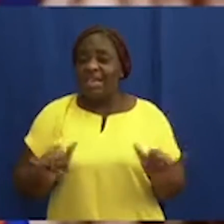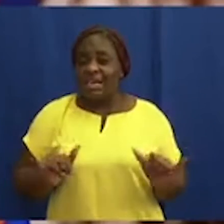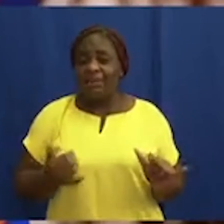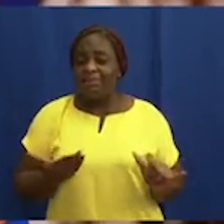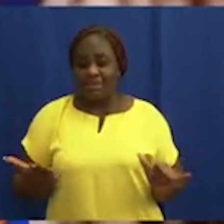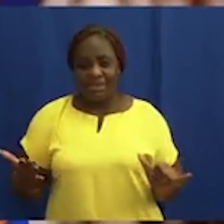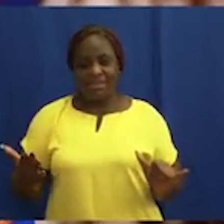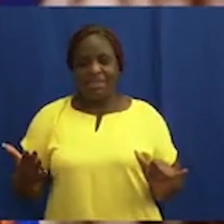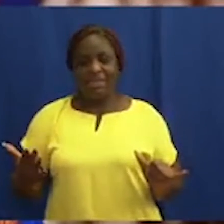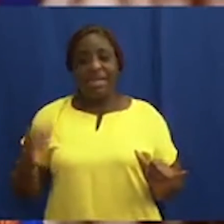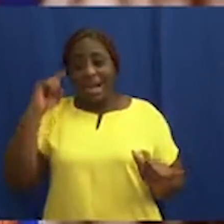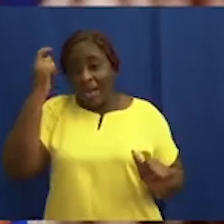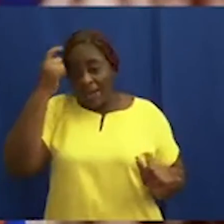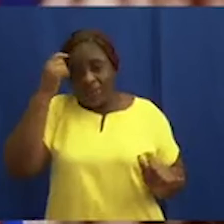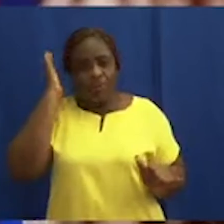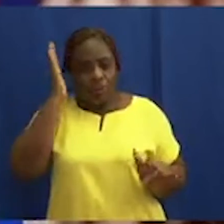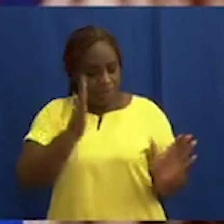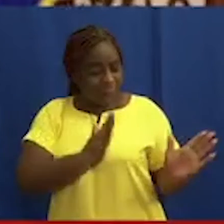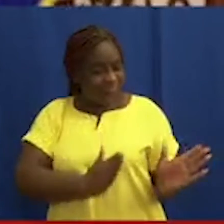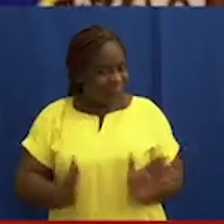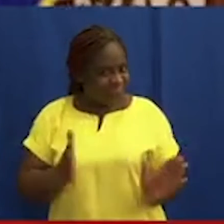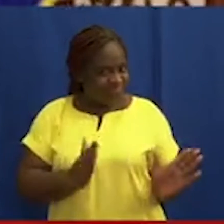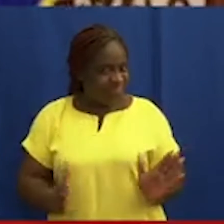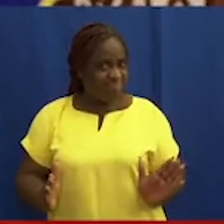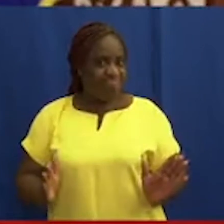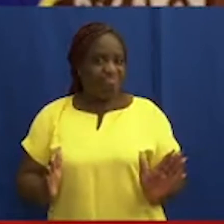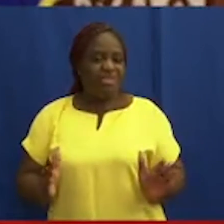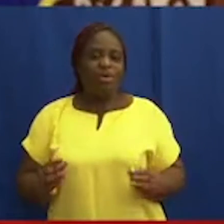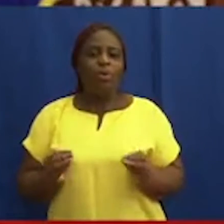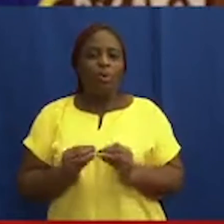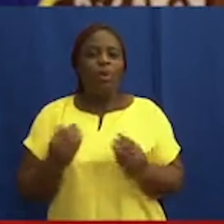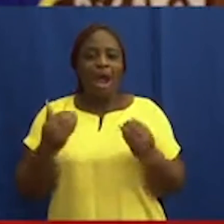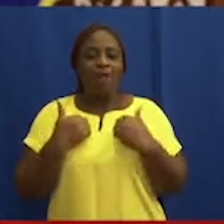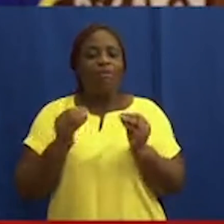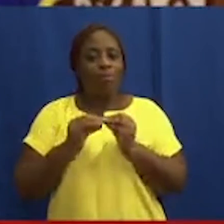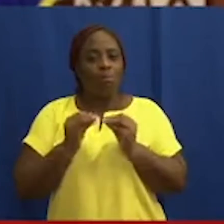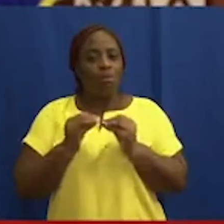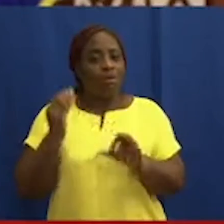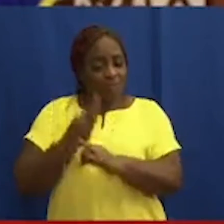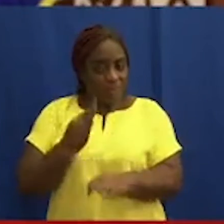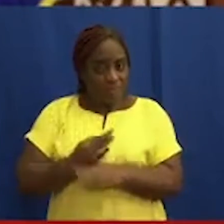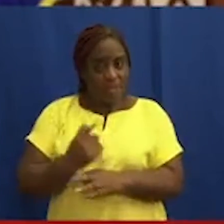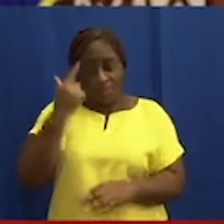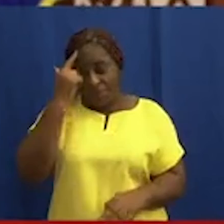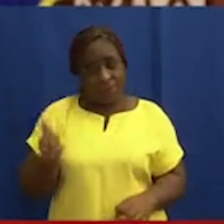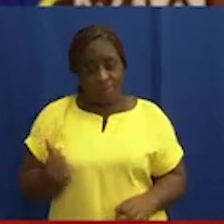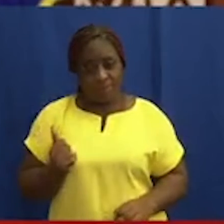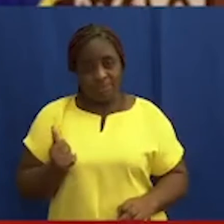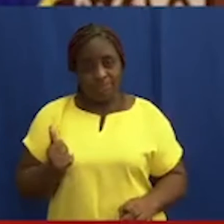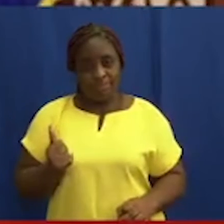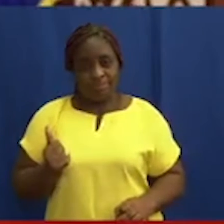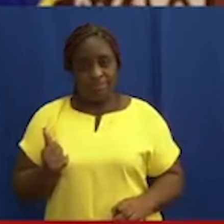Mun kuma fadada shirin baiwa dalibai abinci kyauta zuwa ga dalibai mutum